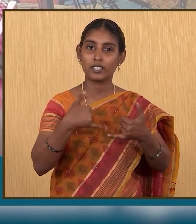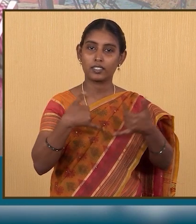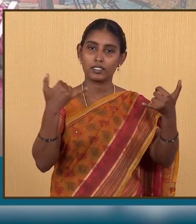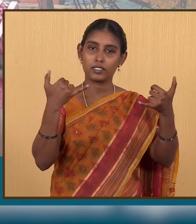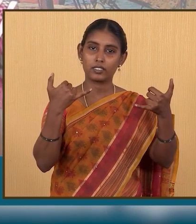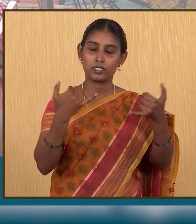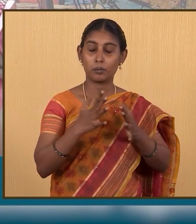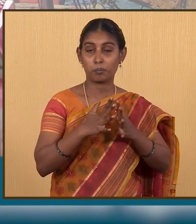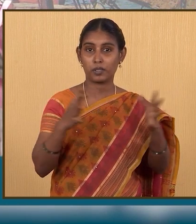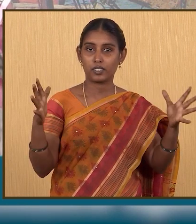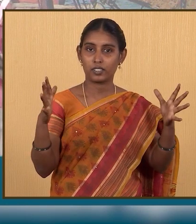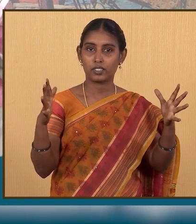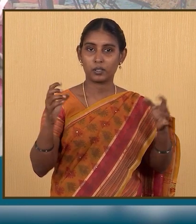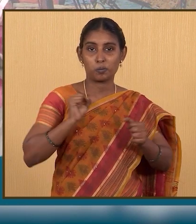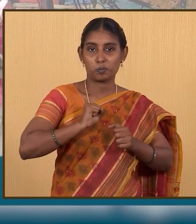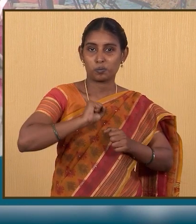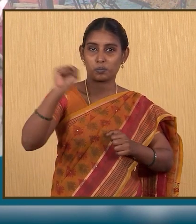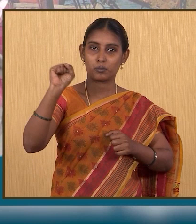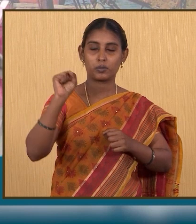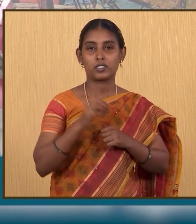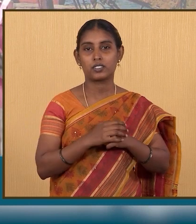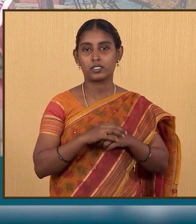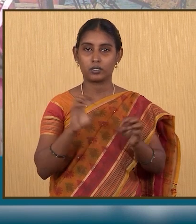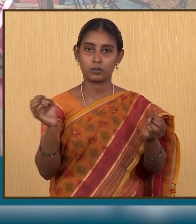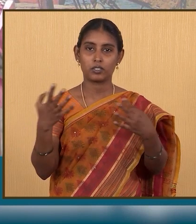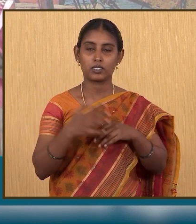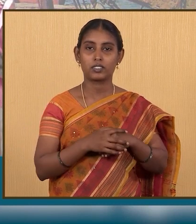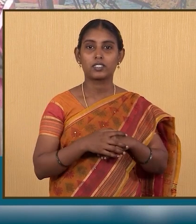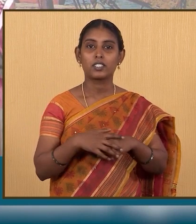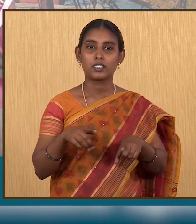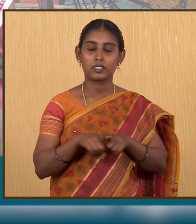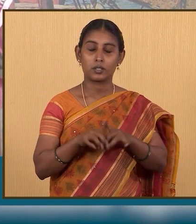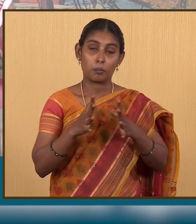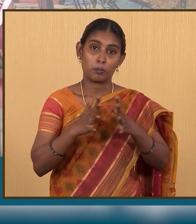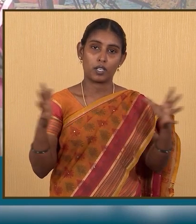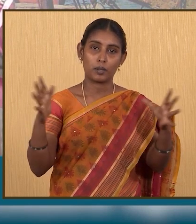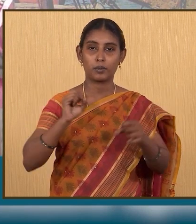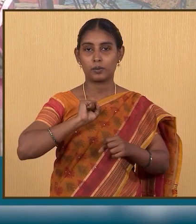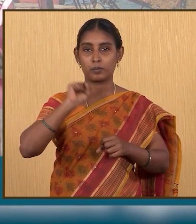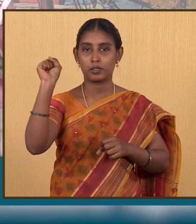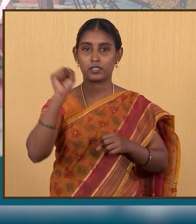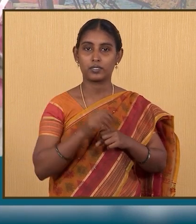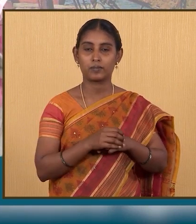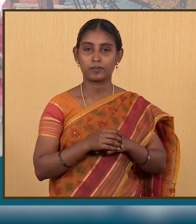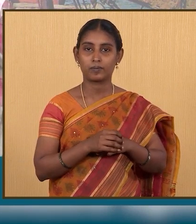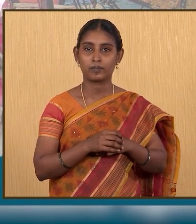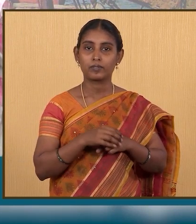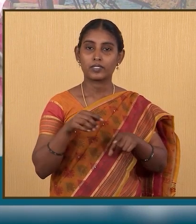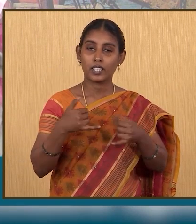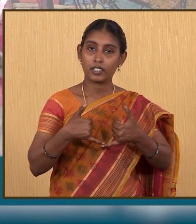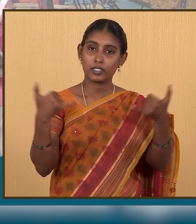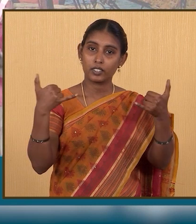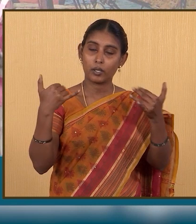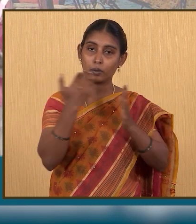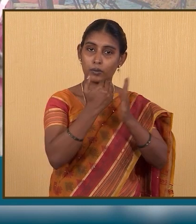1857 இந்தியாவில் மிக பெரும் புரட்சி அப்படிங்கிறது நடக்கும். இந்த மாபெரும் புரட்சியானது